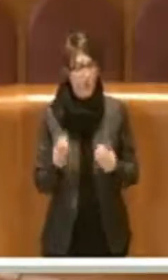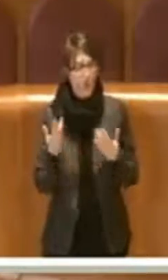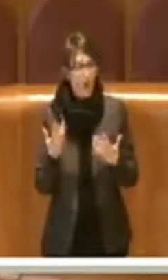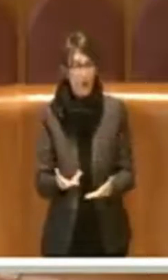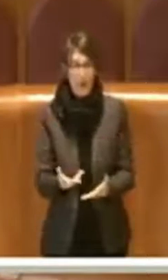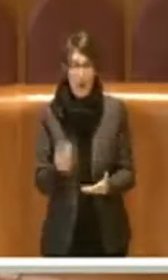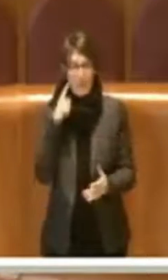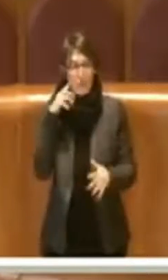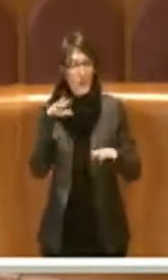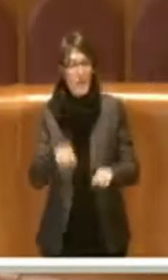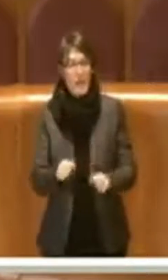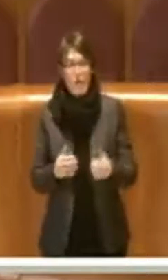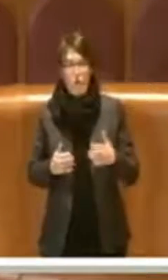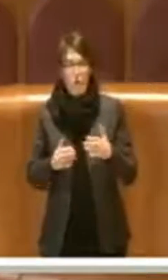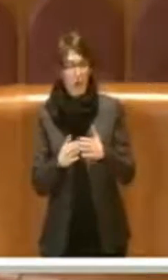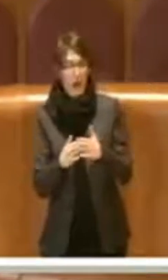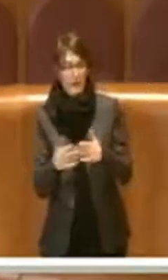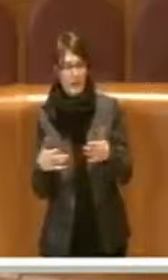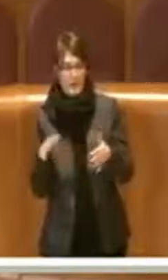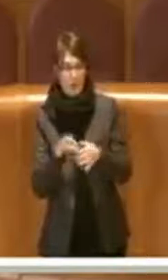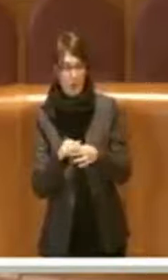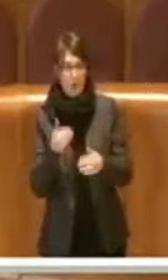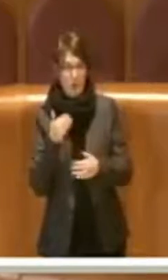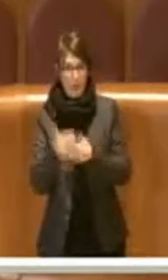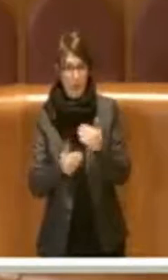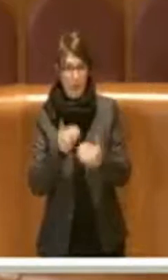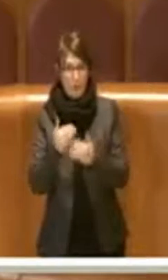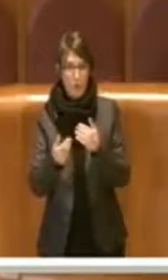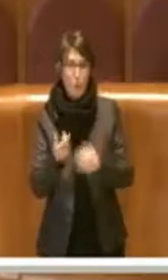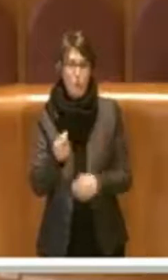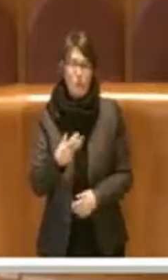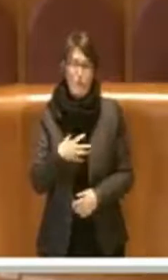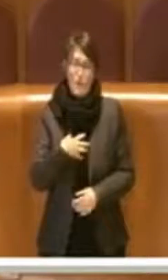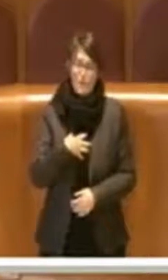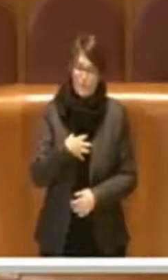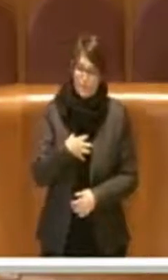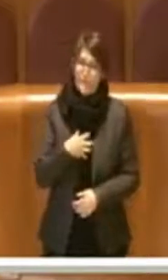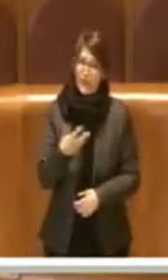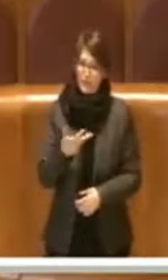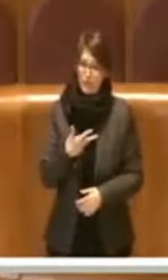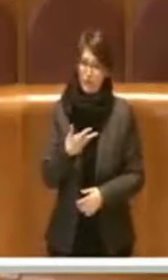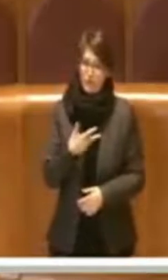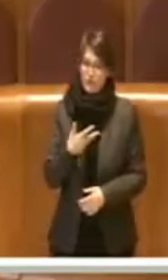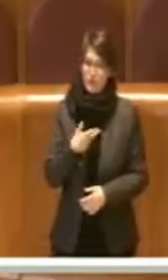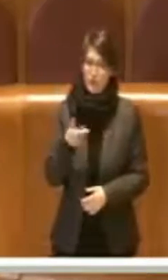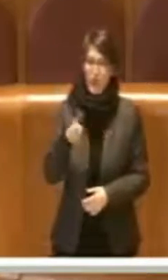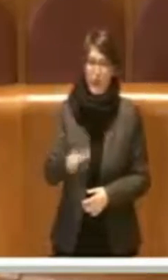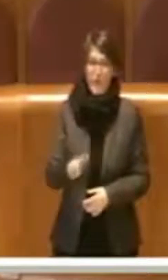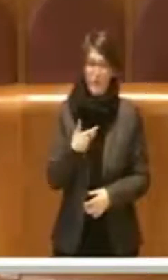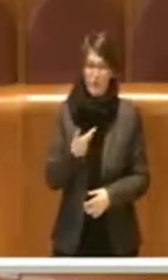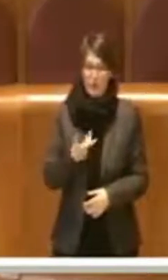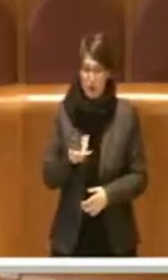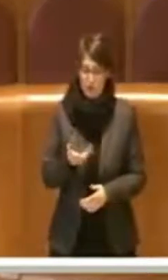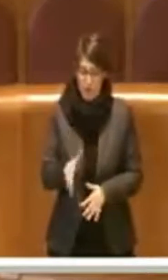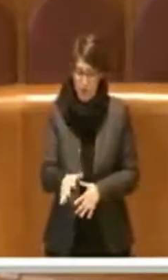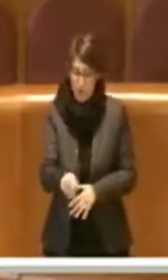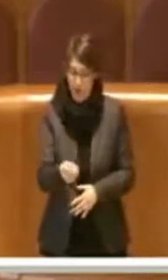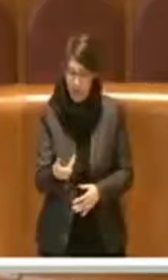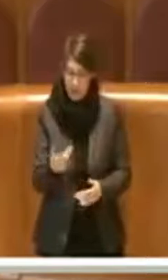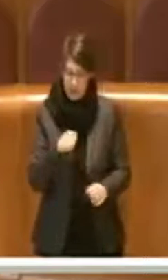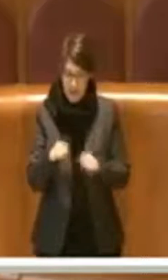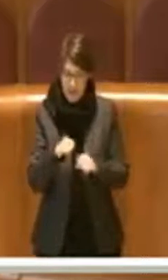questa procedura. Un po' di rammarico, devo dire, c'è, perché siamo quasi allo scadere di